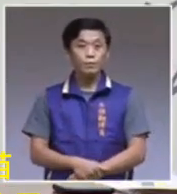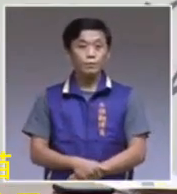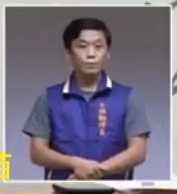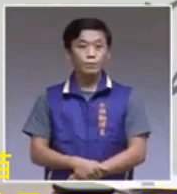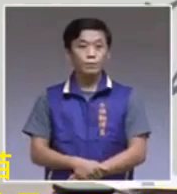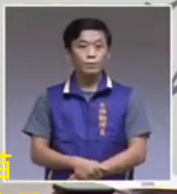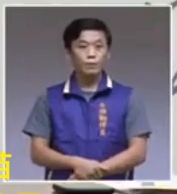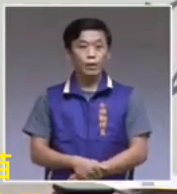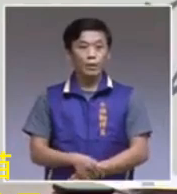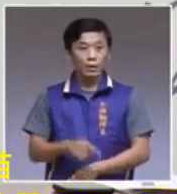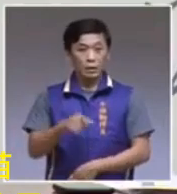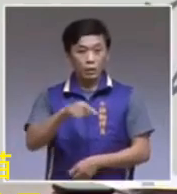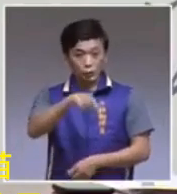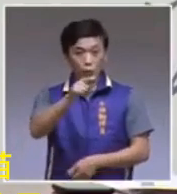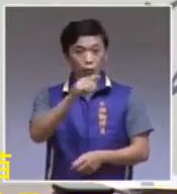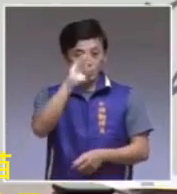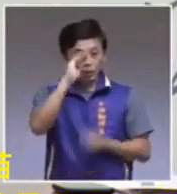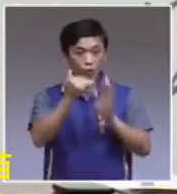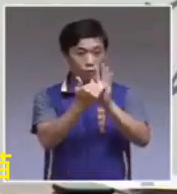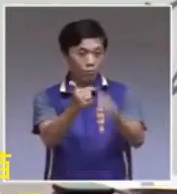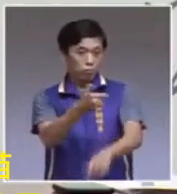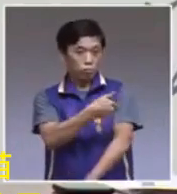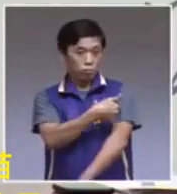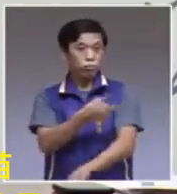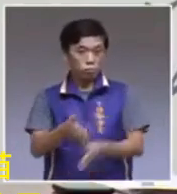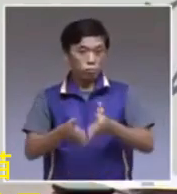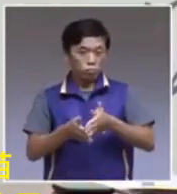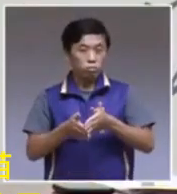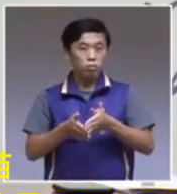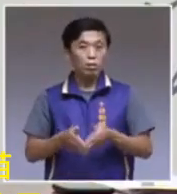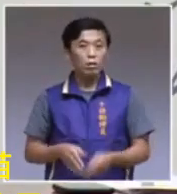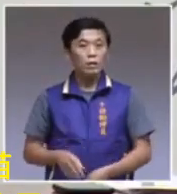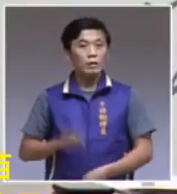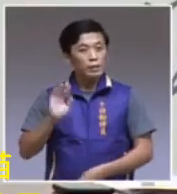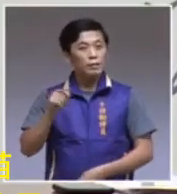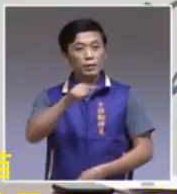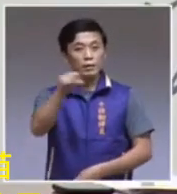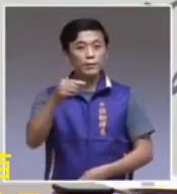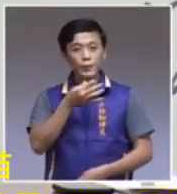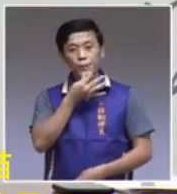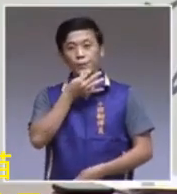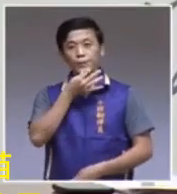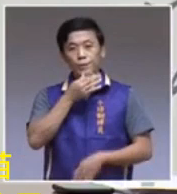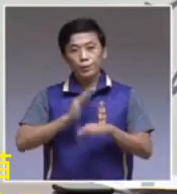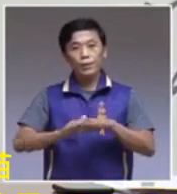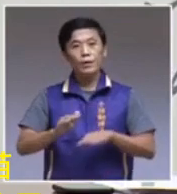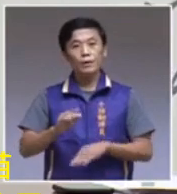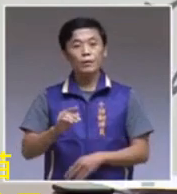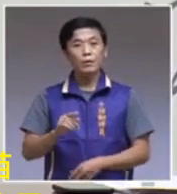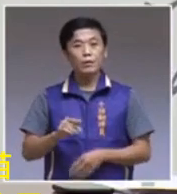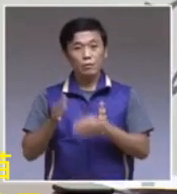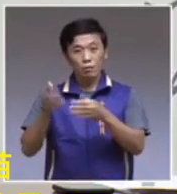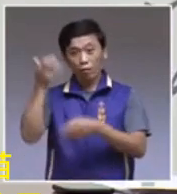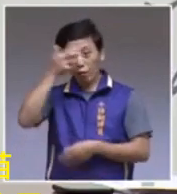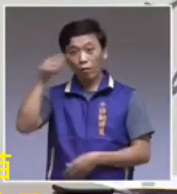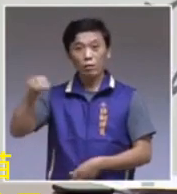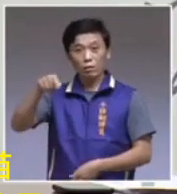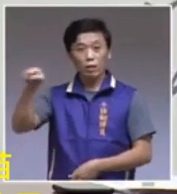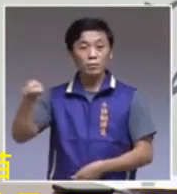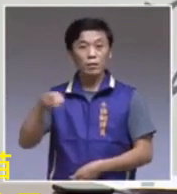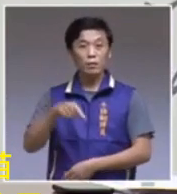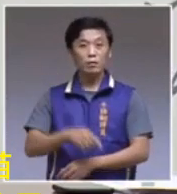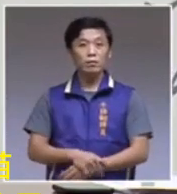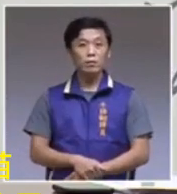的需要施打。那当然大家还是会有一点疑虑，说那我们长者咱的长